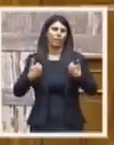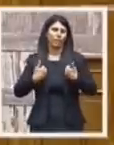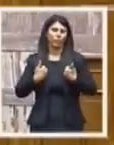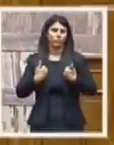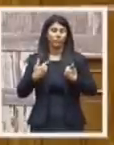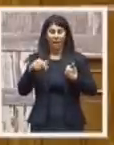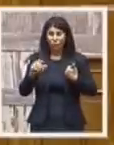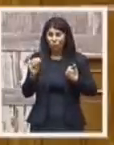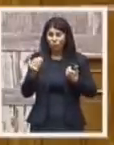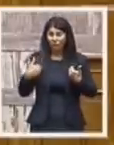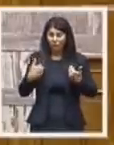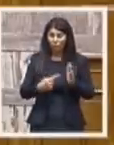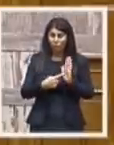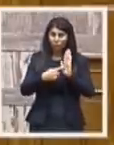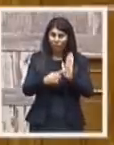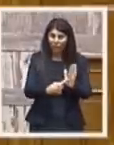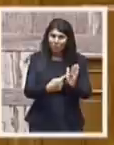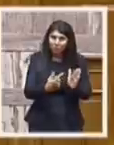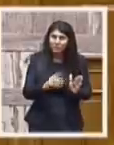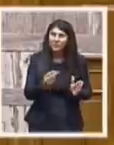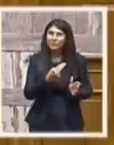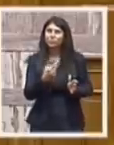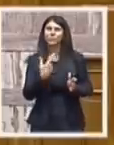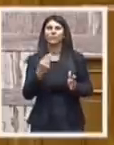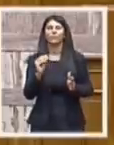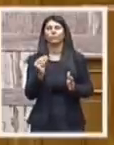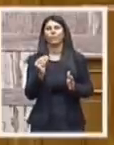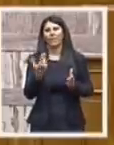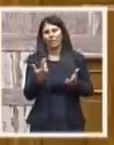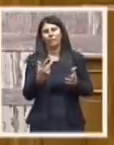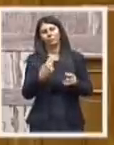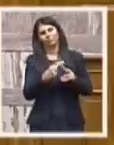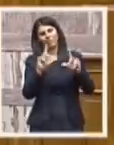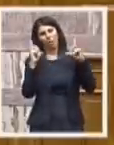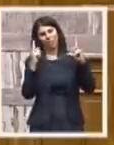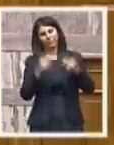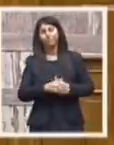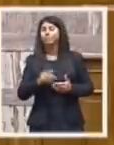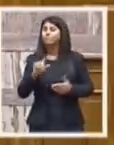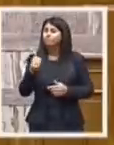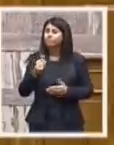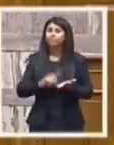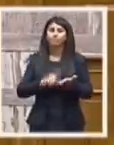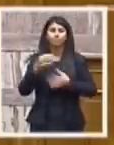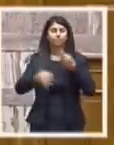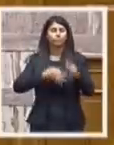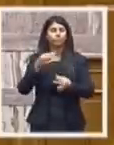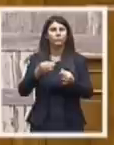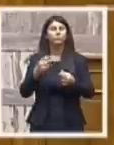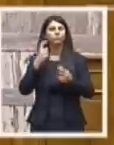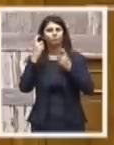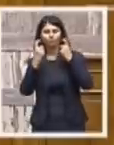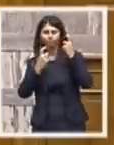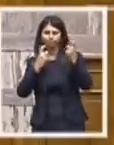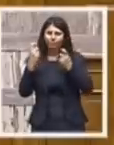αναδεικνύει το λίκνο της δημοκρατίας στη χώρα μας. Αρχικά, αξίζει να αναφερθούμε στις ανησυχίες και τους προκλημασμούς γύρω από